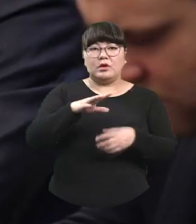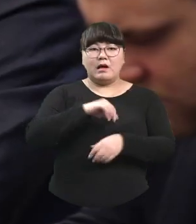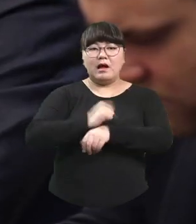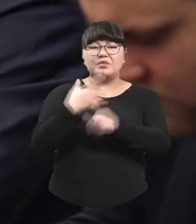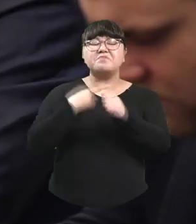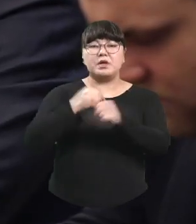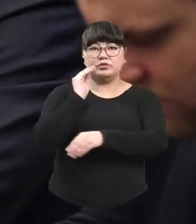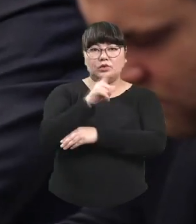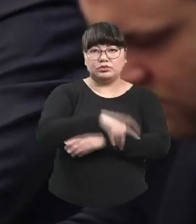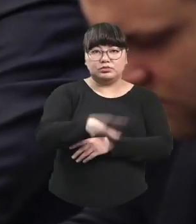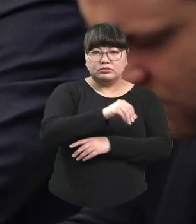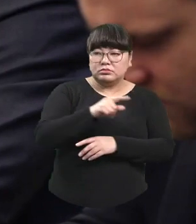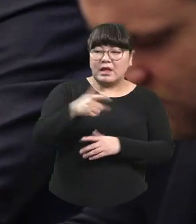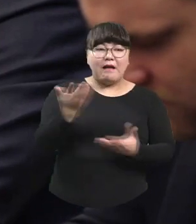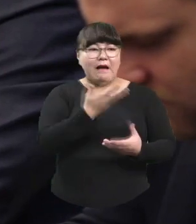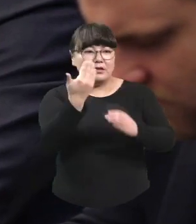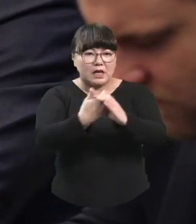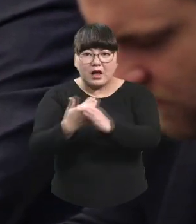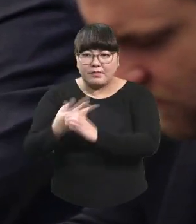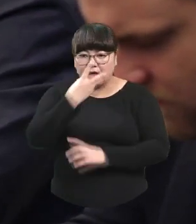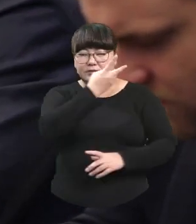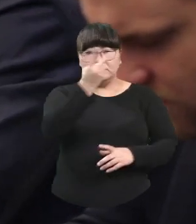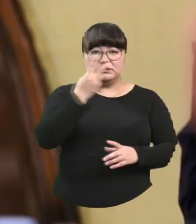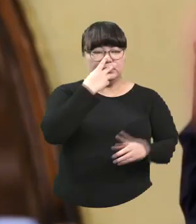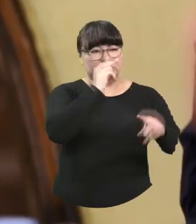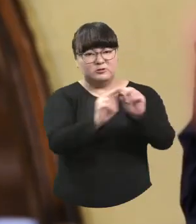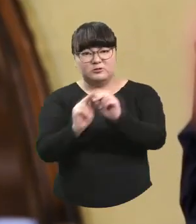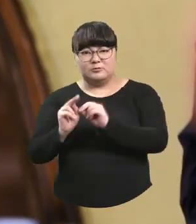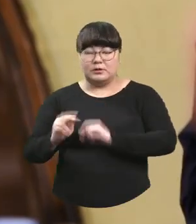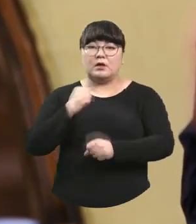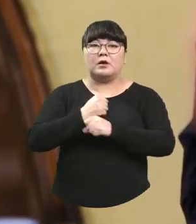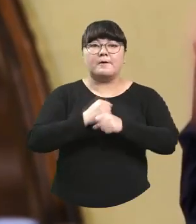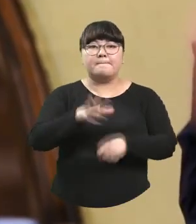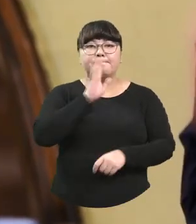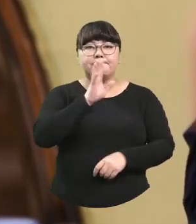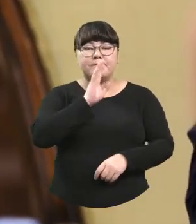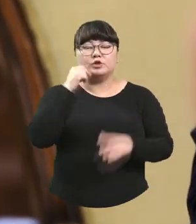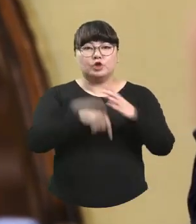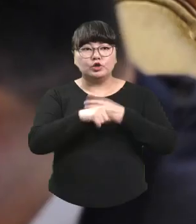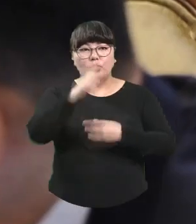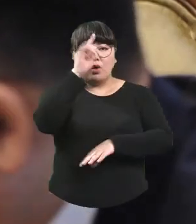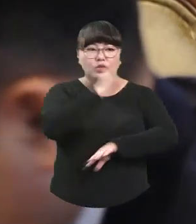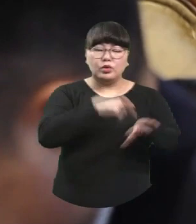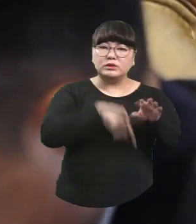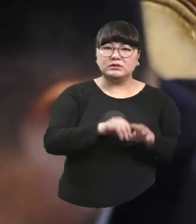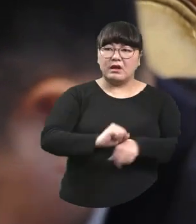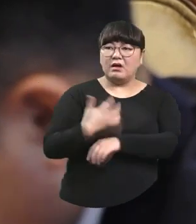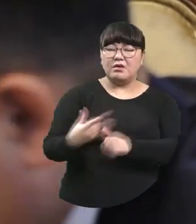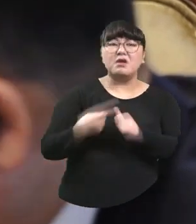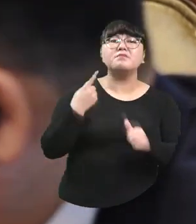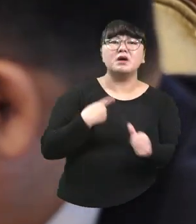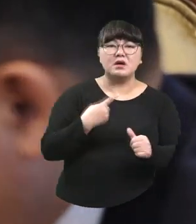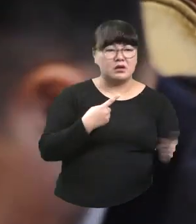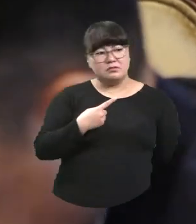хүн хариуцуулаад вагон цистернүүд хаан садж байгааг бүгдийг нь хяналт тавьж ажиллахаар зорин дотроо Монголын талаас бас яг юм хариуцсан